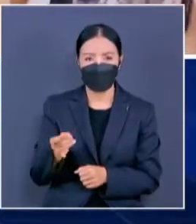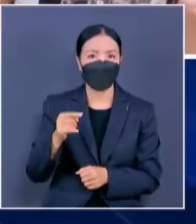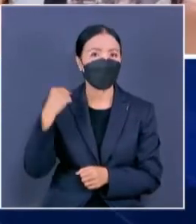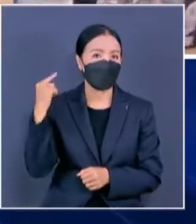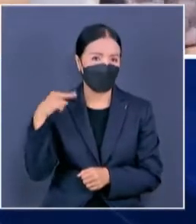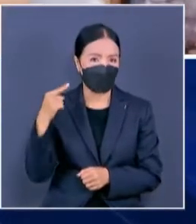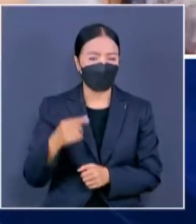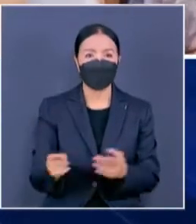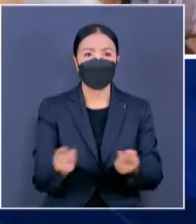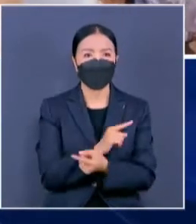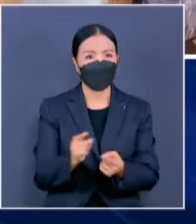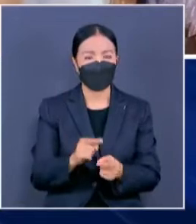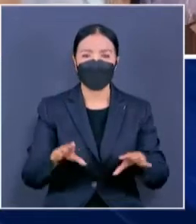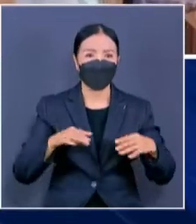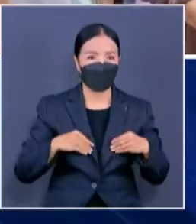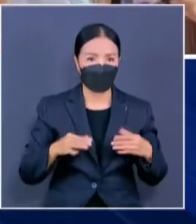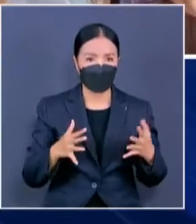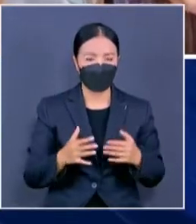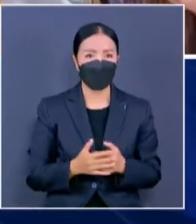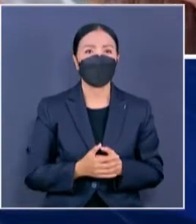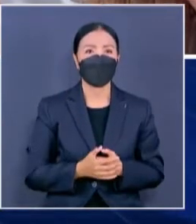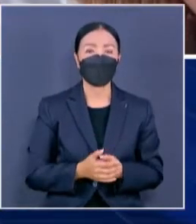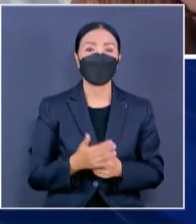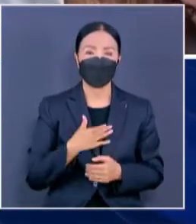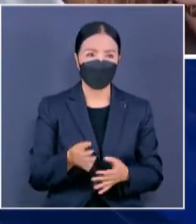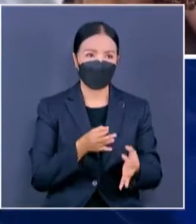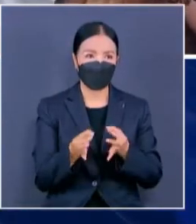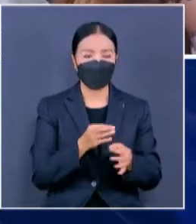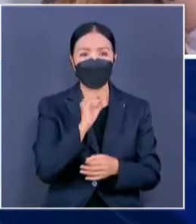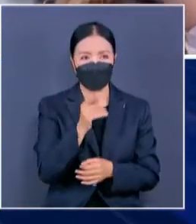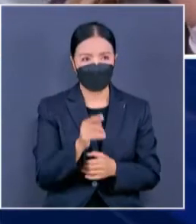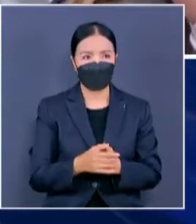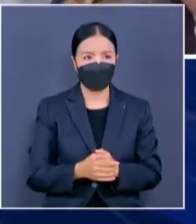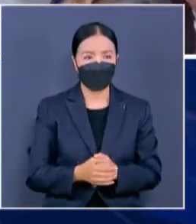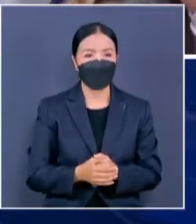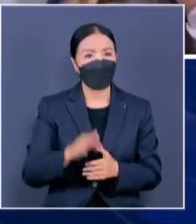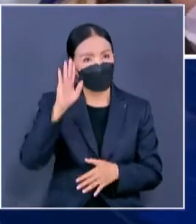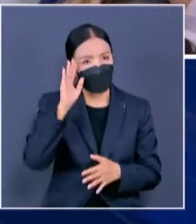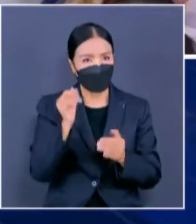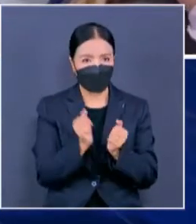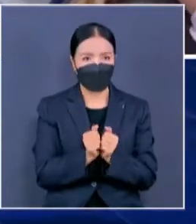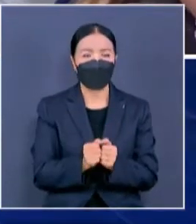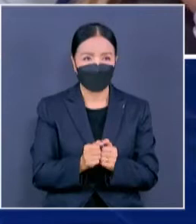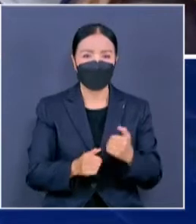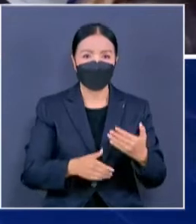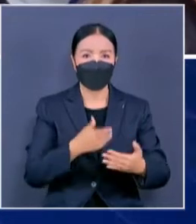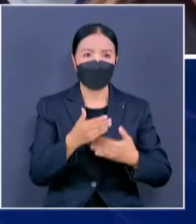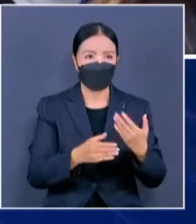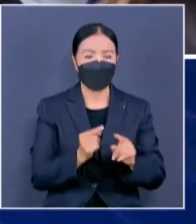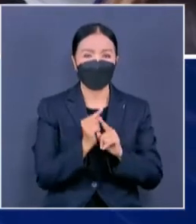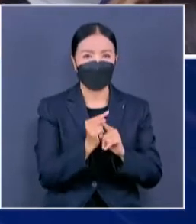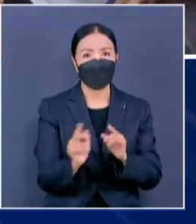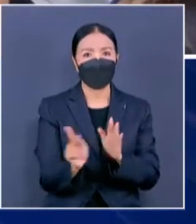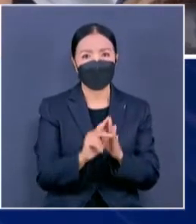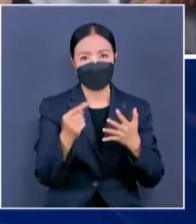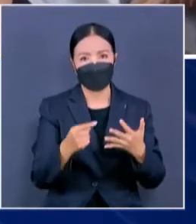งซึ่งสังคมไม่ให้การยอมรับจึงขอชี้แจงแล้วยืนยันนะคะบอกว่าพนักงานสอบสวนได้ดำเนินการภายใต้หลักของ